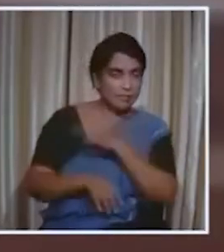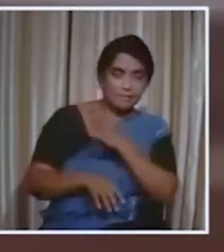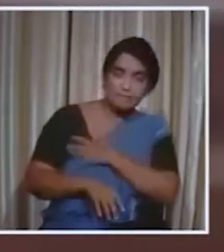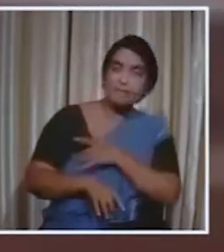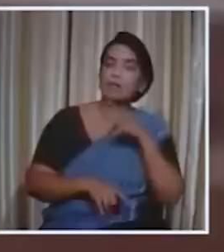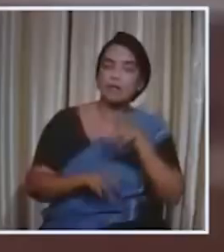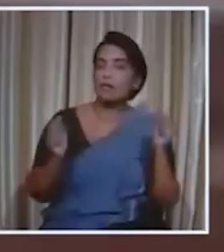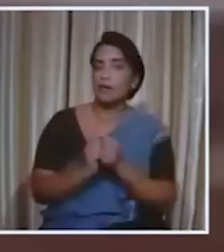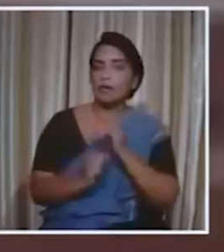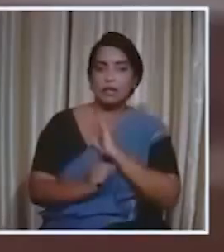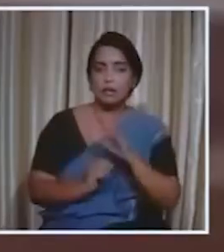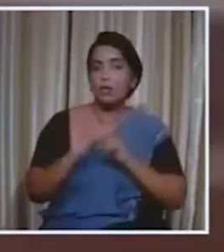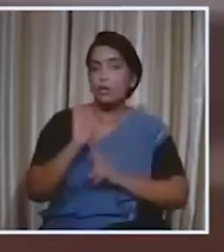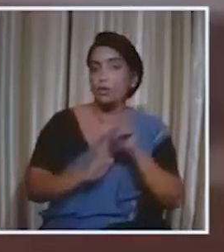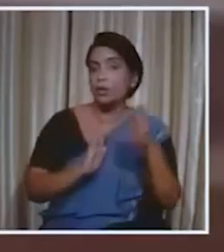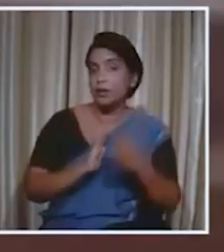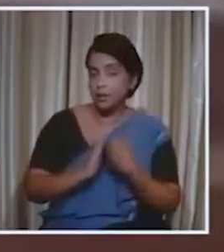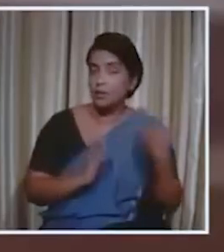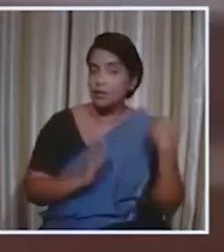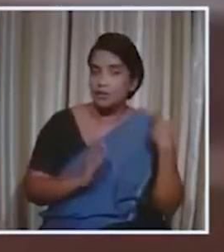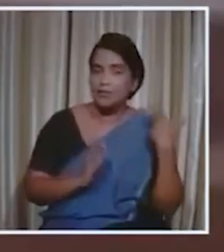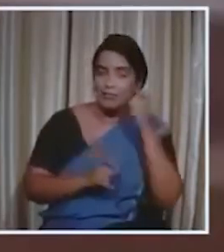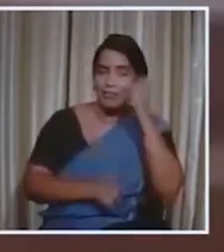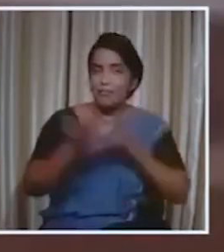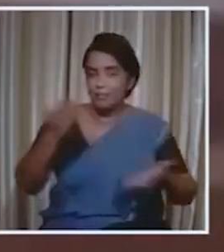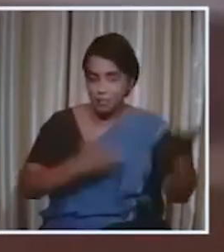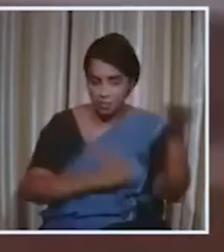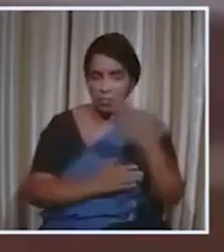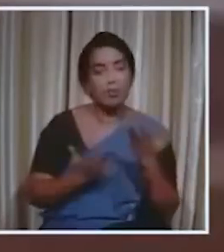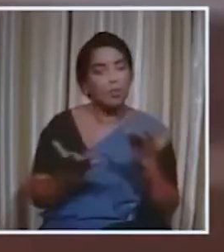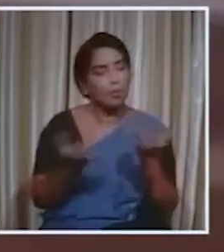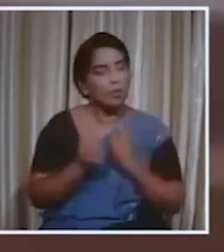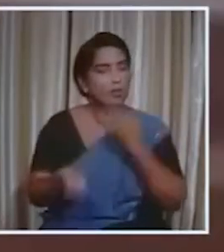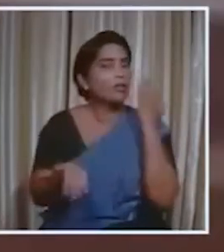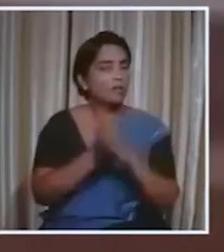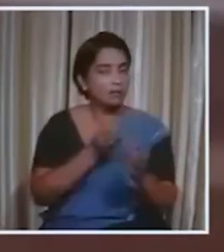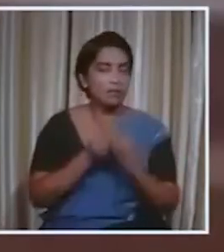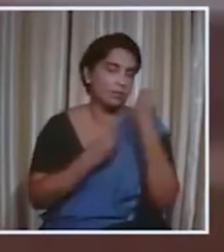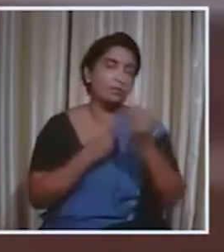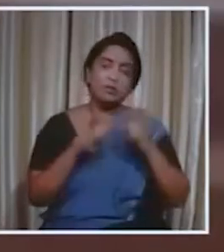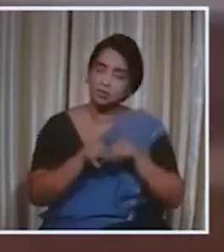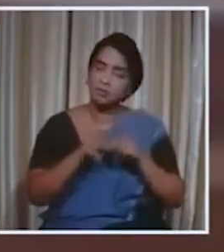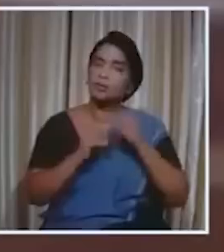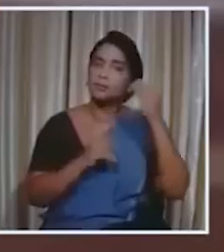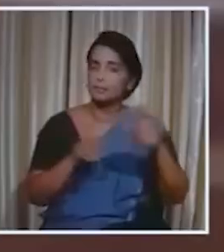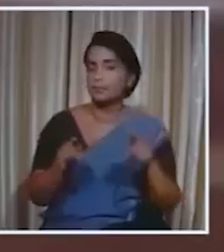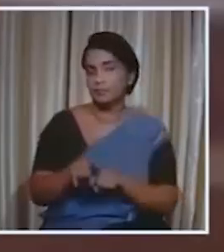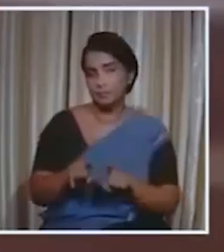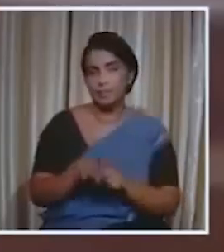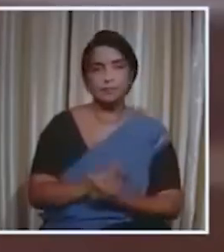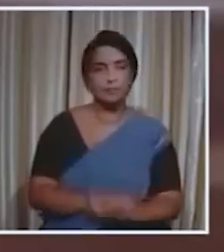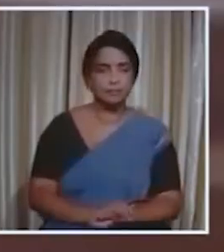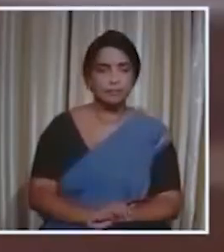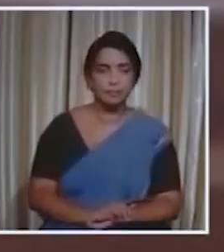කටයුතු කරන්නේ උතුරු නැගෙනහිර ඉන්න සහෝදර ජනතාවට ඒ අවශ්‍ය සහයෝගය ලබා දෙනවා ඉදිරියටත් ඒක කරනවා.